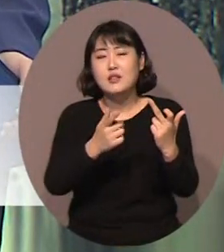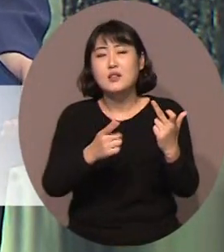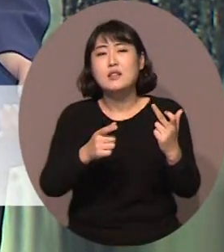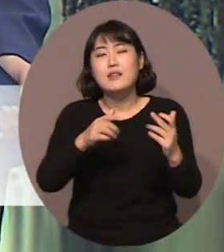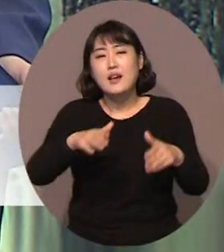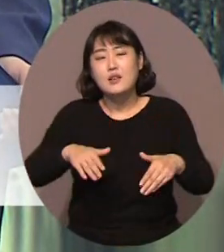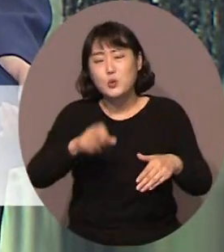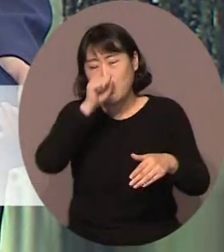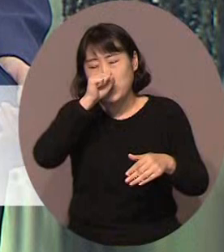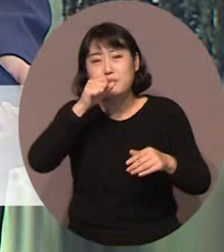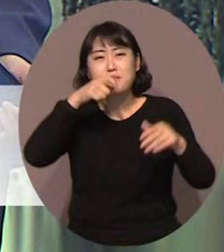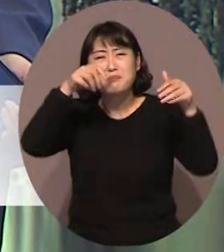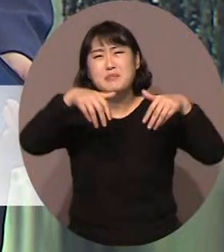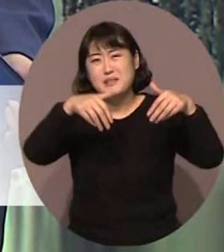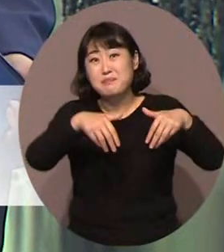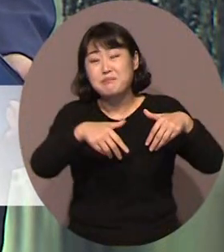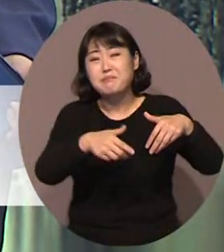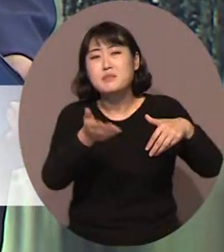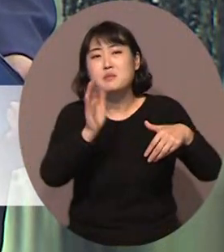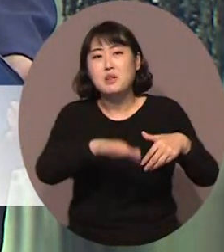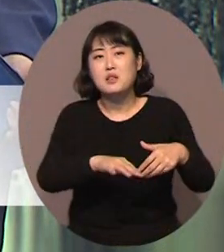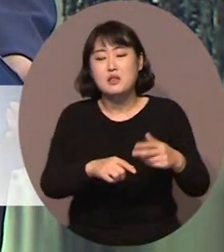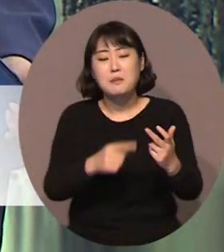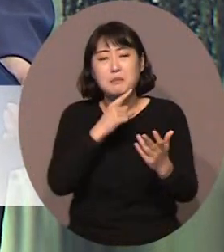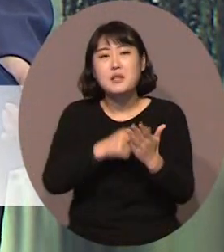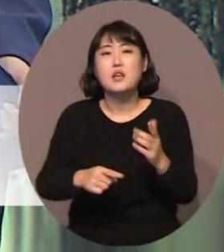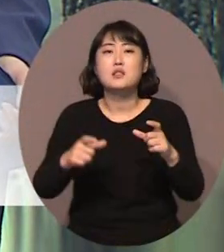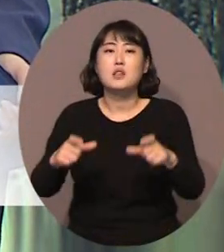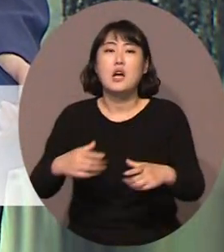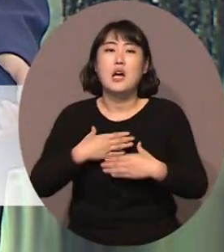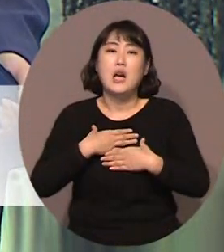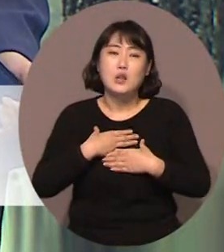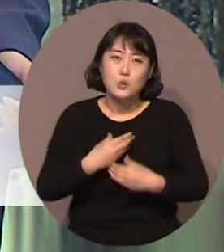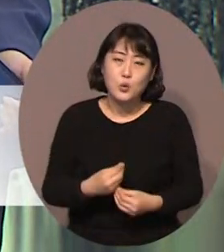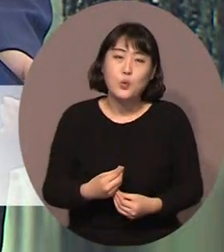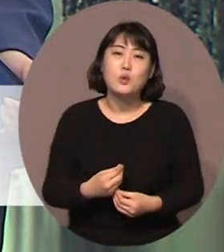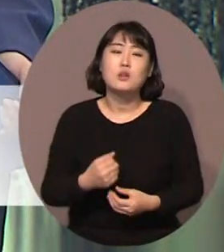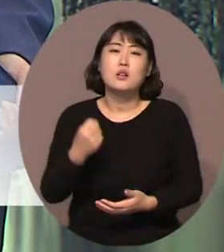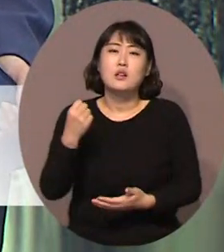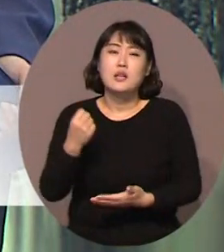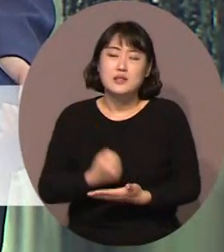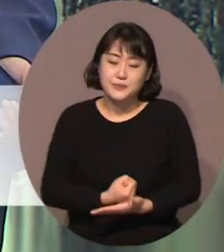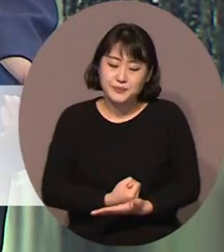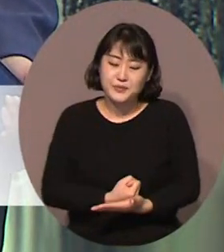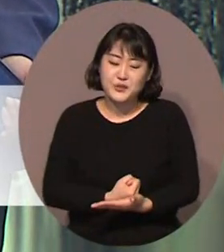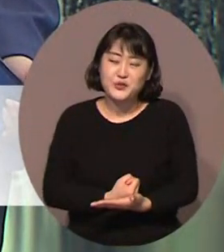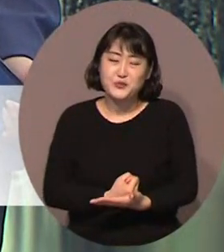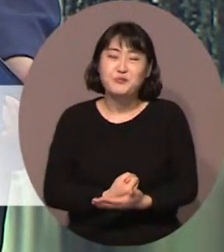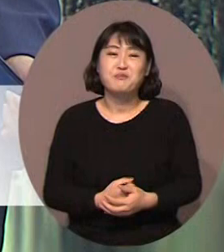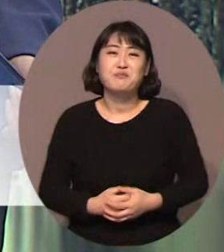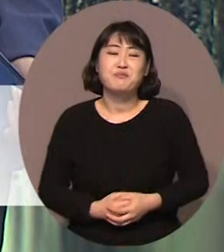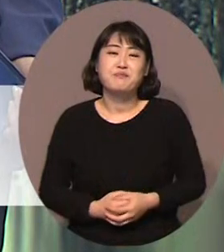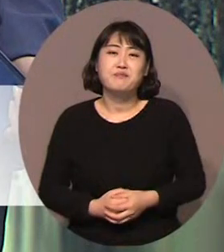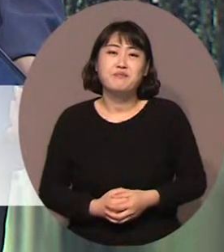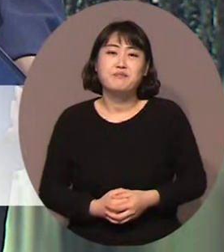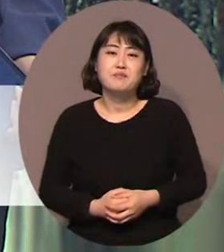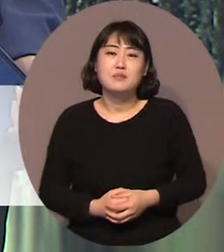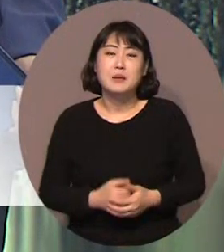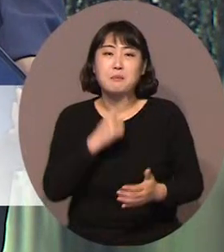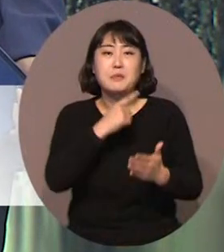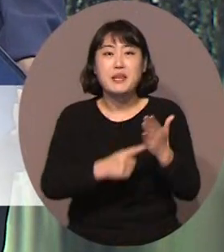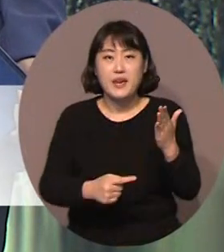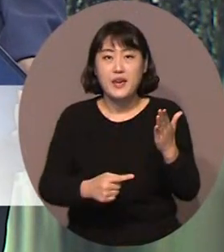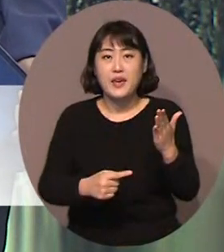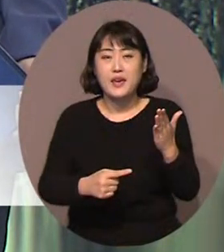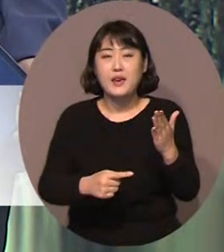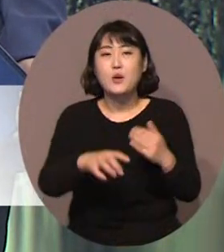달래줄 단비가 내렸지만 산불 피해 지역 주민들은 안도와 아쉬움 속에 식목일을 보냈습니다. 산불 피해 현장에